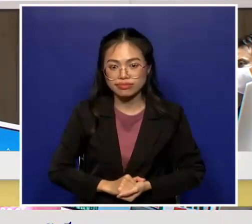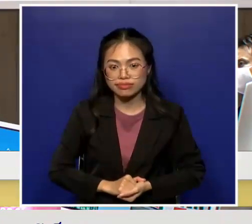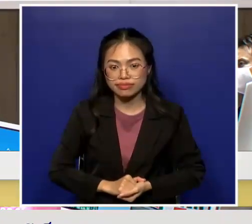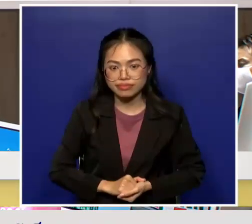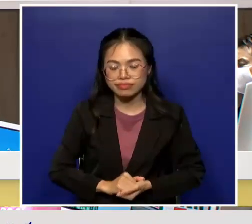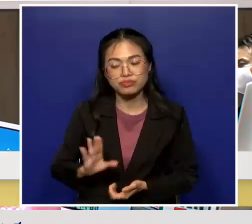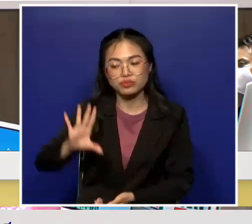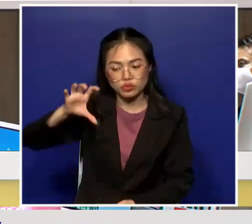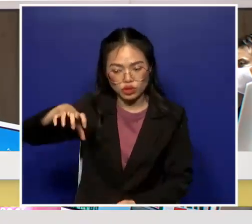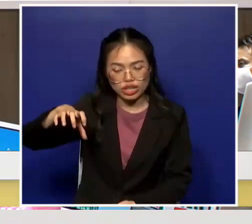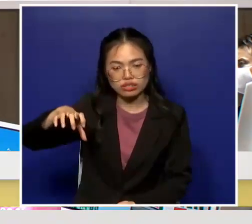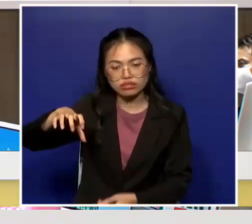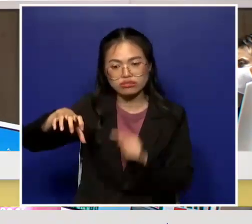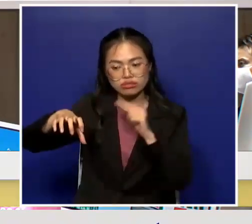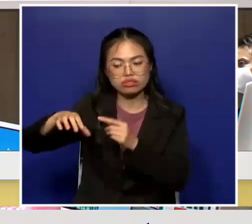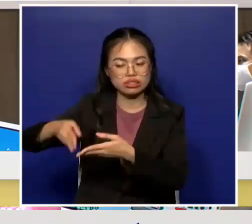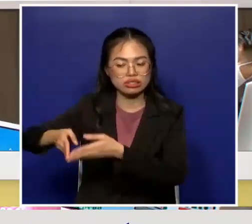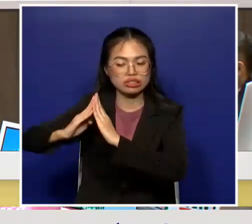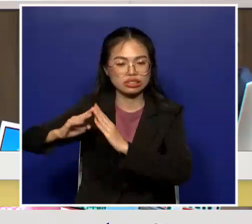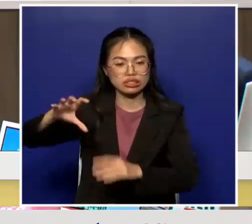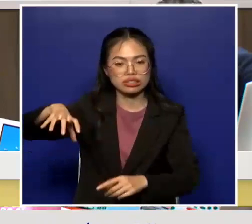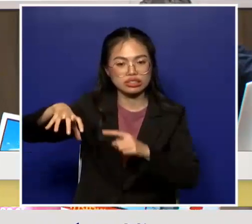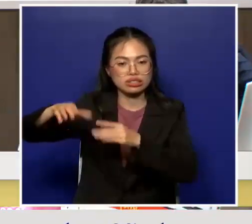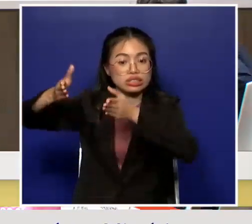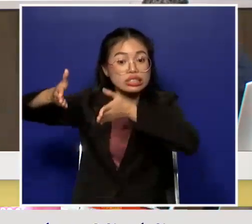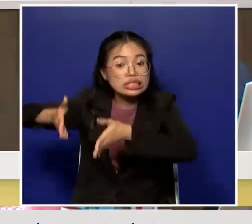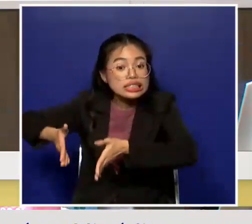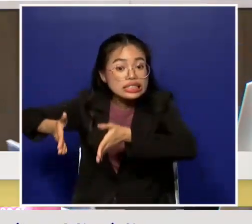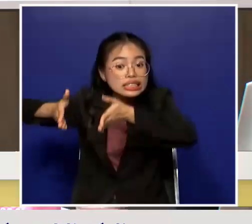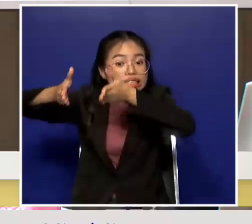บริษัทหนึ่งนะที่เขาตั้งขึ้นมาเนี่ยที่เป็นตึกนู่นนู่นนู่น